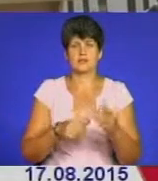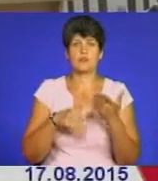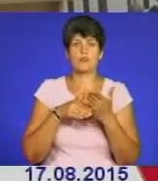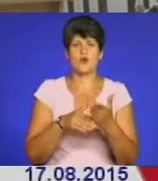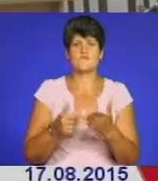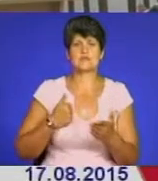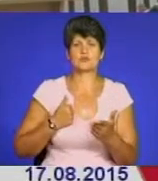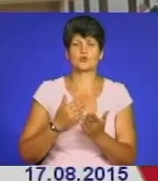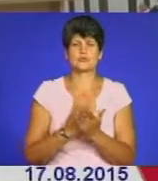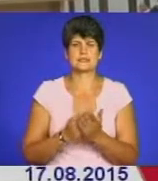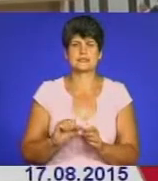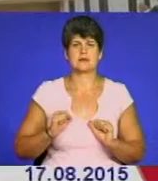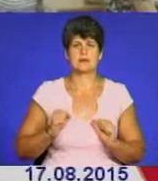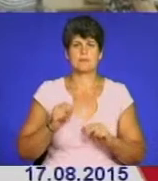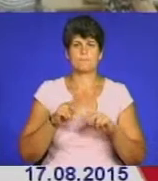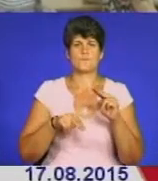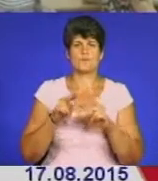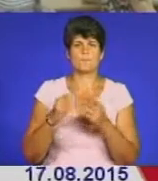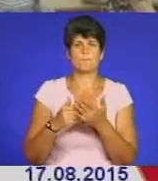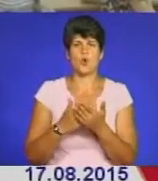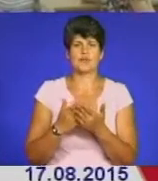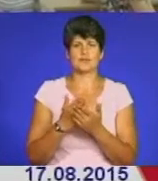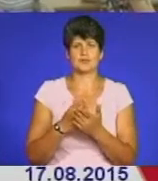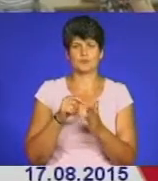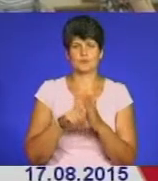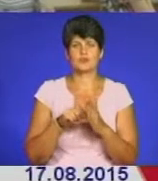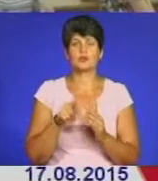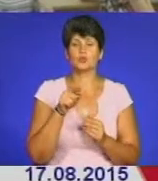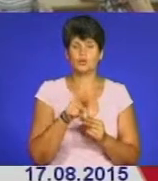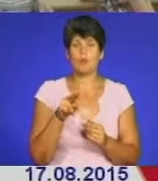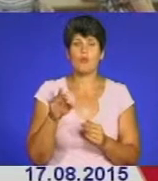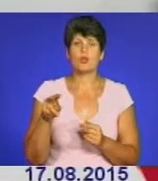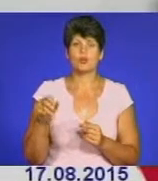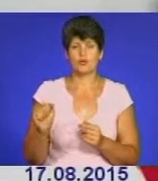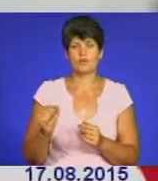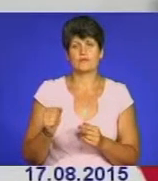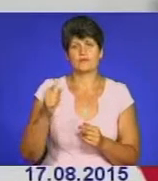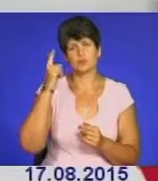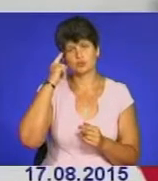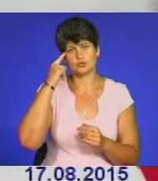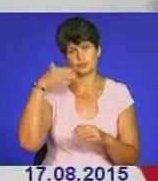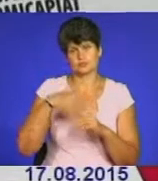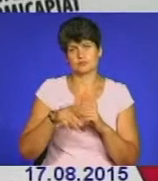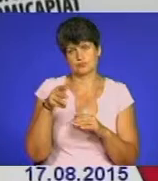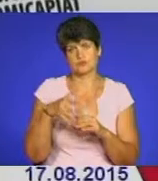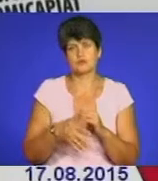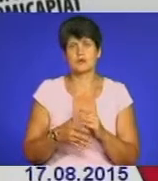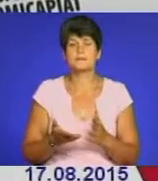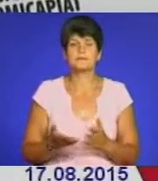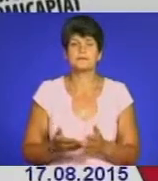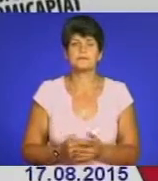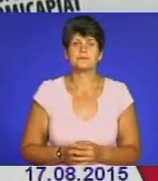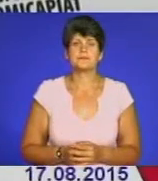підготовлені воїни і військовослужбовці служби за контрактом. Обласний військовий комісар також зазначив, в краї